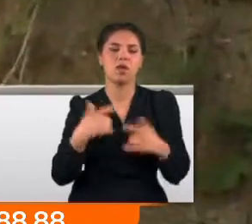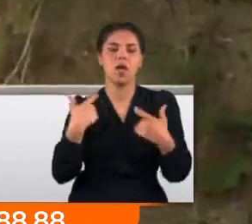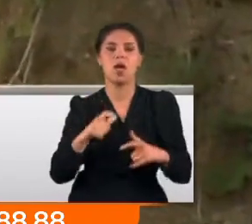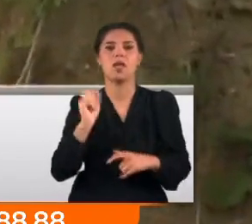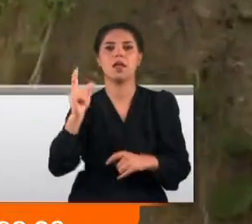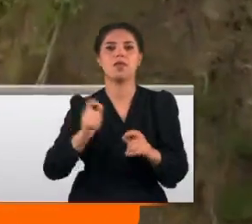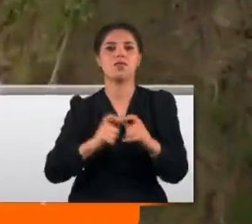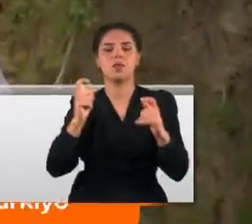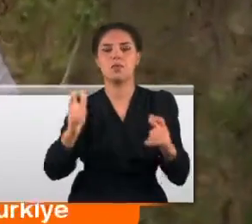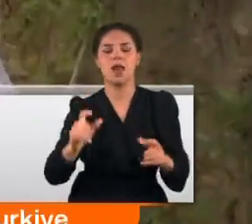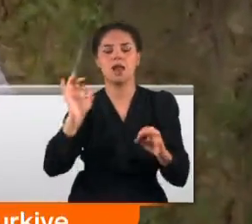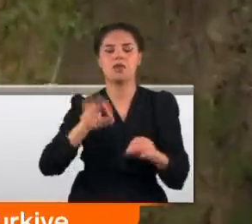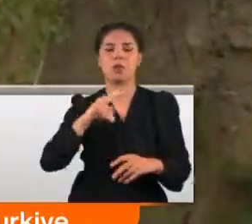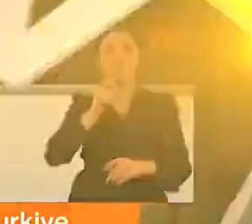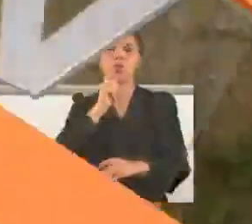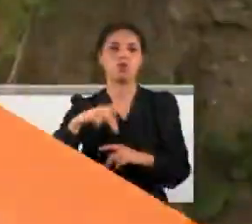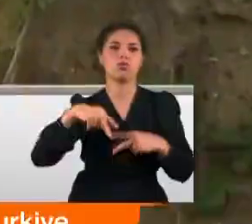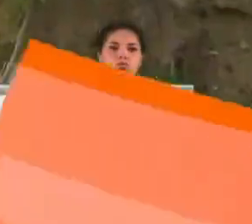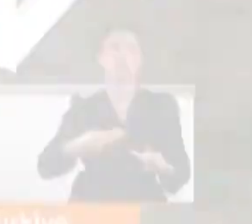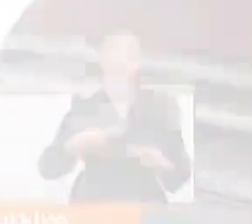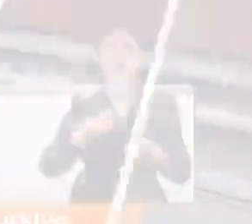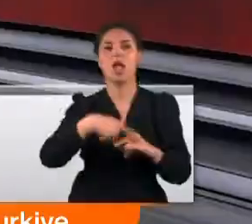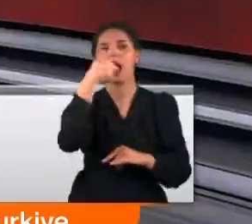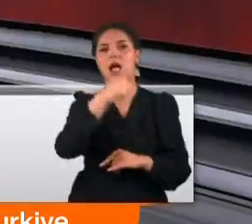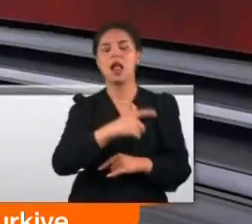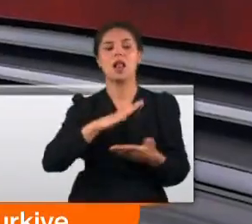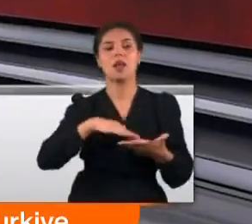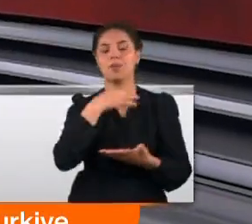Belen ilçesinden tekrar size bırakalım. Halil İbrahim, çok teşekkür ediyoruz.